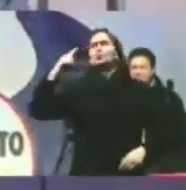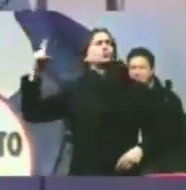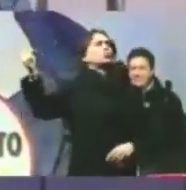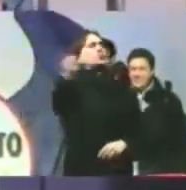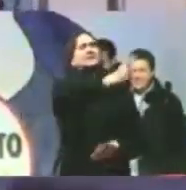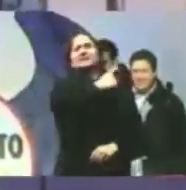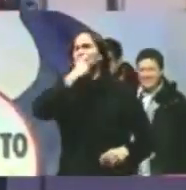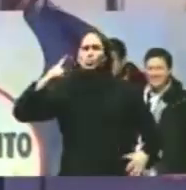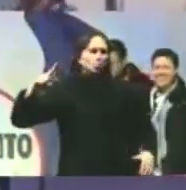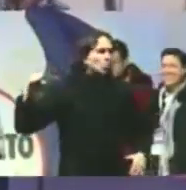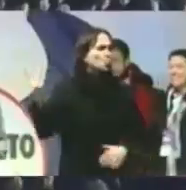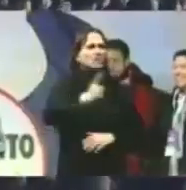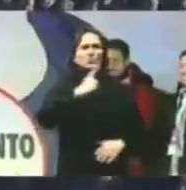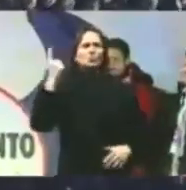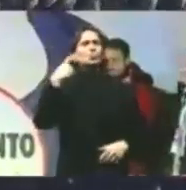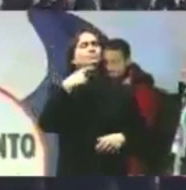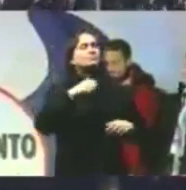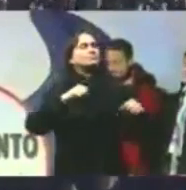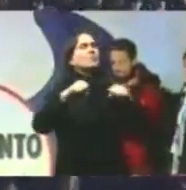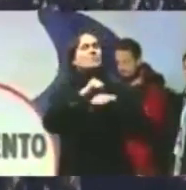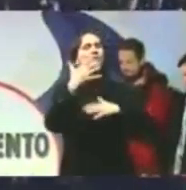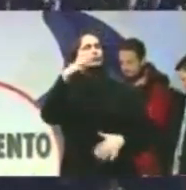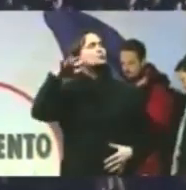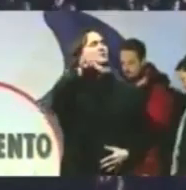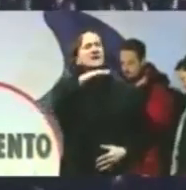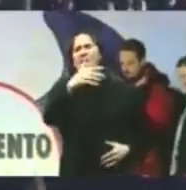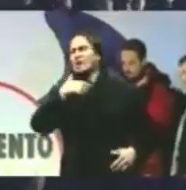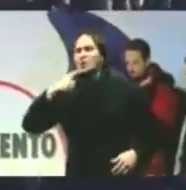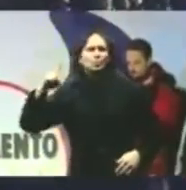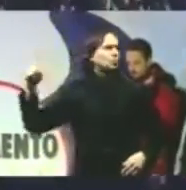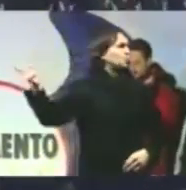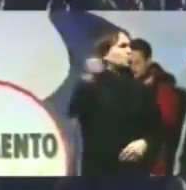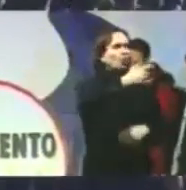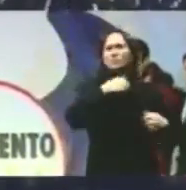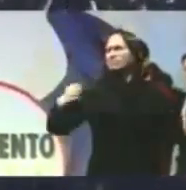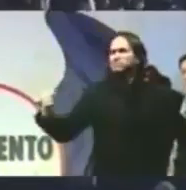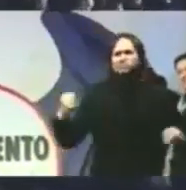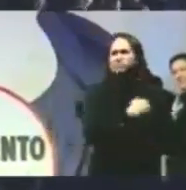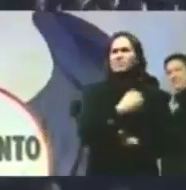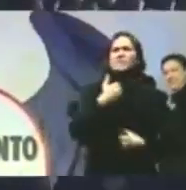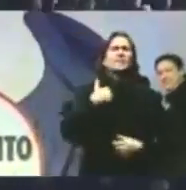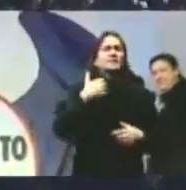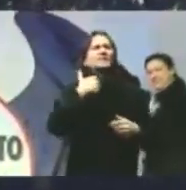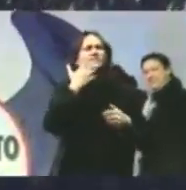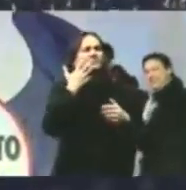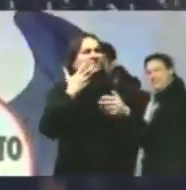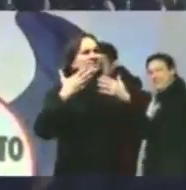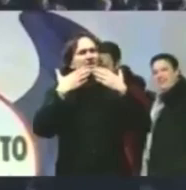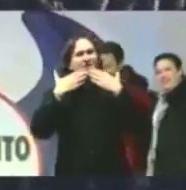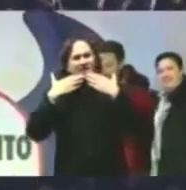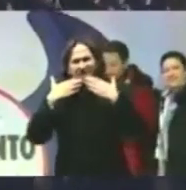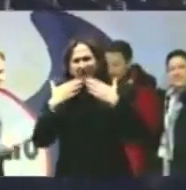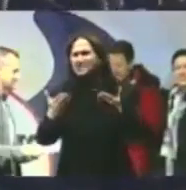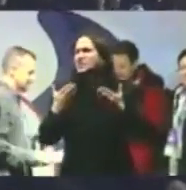Vi abbraccio tutti, tutto il Movimento 5 Stelle, tutto, ma voglio fare un ringraziamento particolare a tutto,